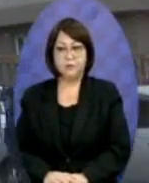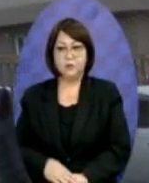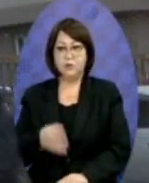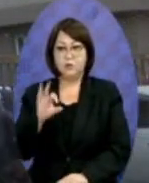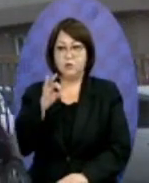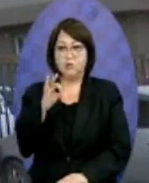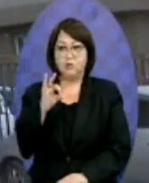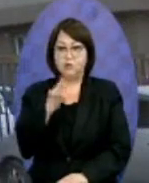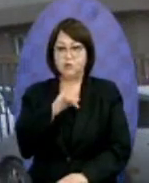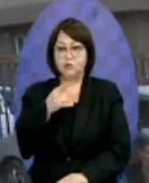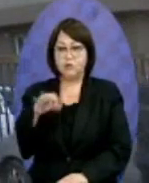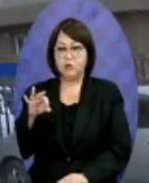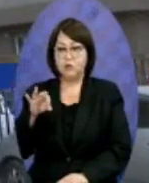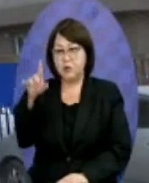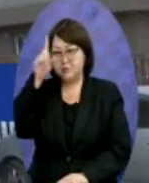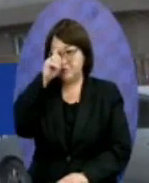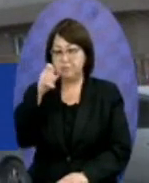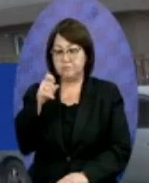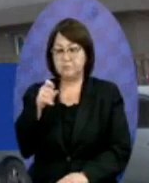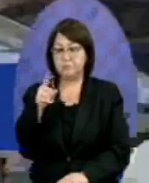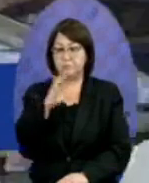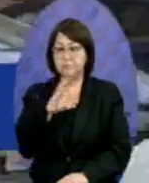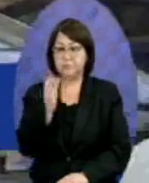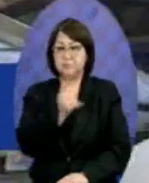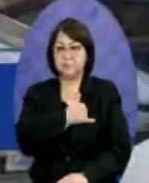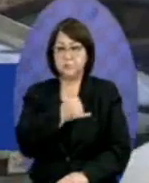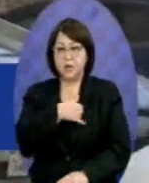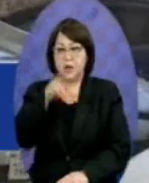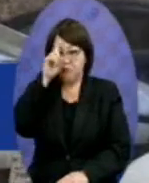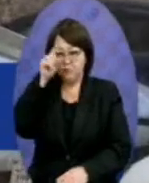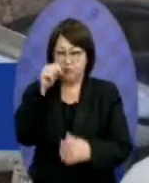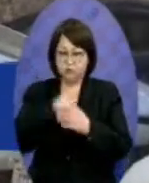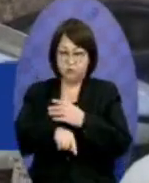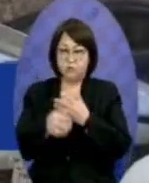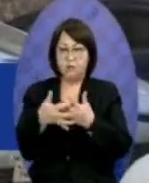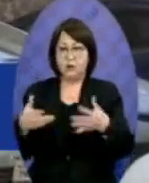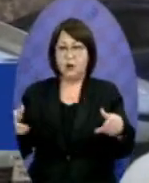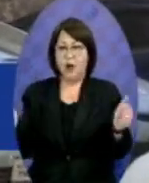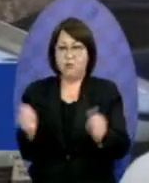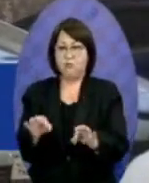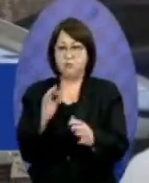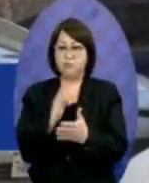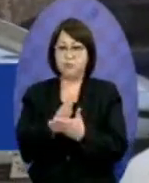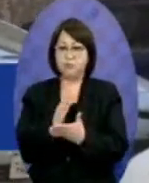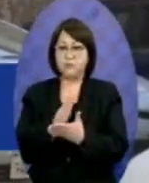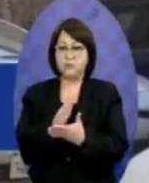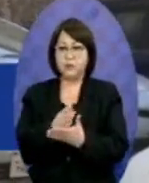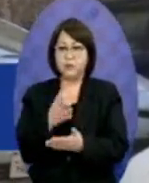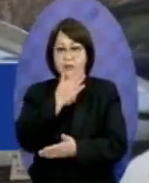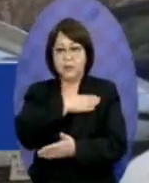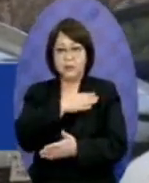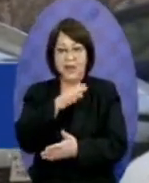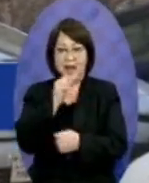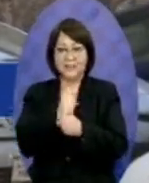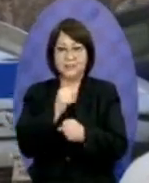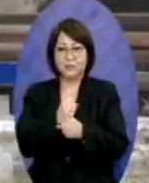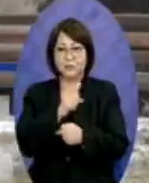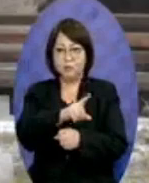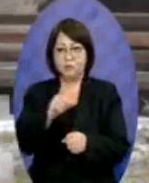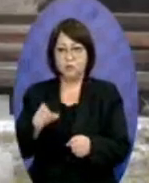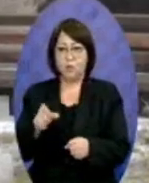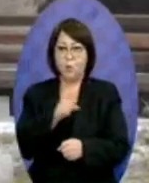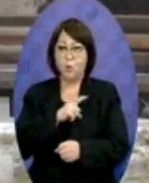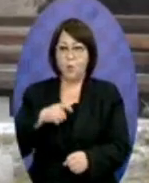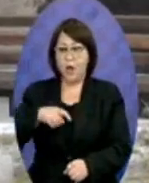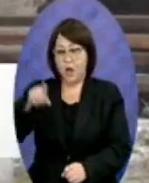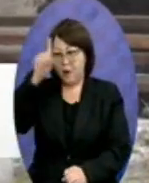Өргөө амарч газрын удирдлагуудын зүгээс эмнэлгийн тоног төхөөрөмж алдагдсан гэх мэдээлэл гарсны дараа тухайн газарт ажилладаг албан тушаалт нь тоног төхөөрөмжүүдийг хувийн